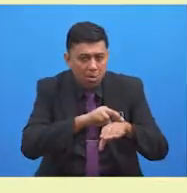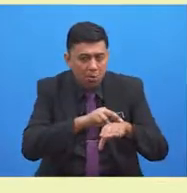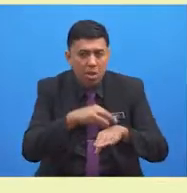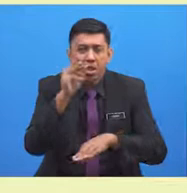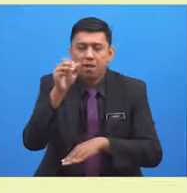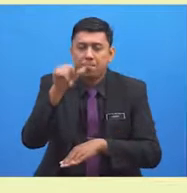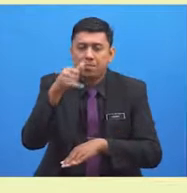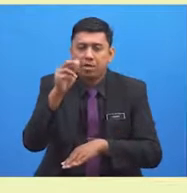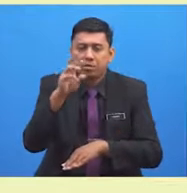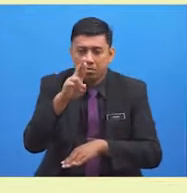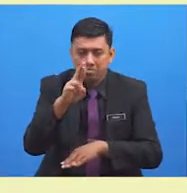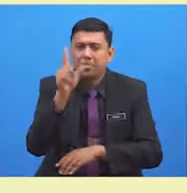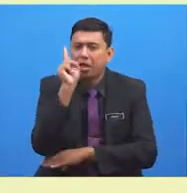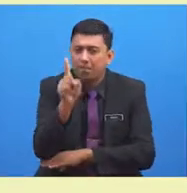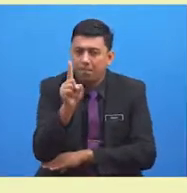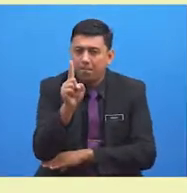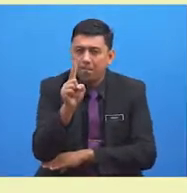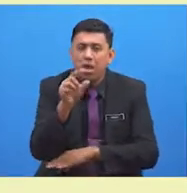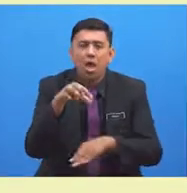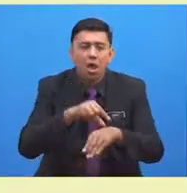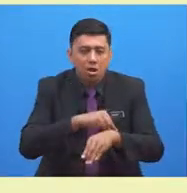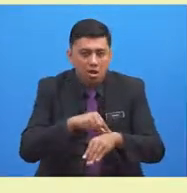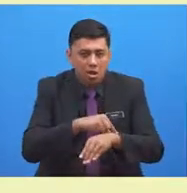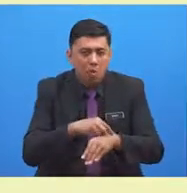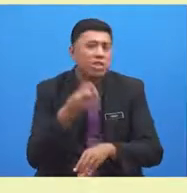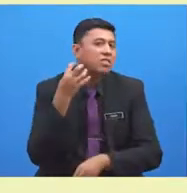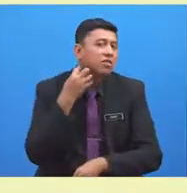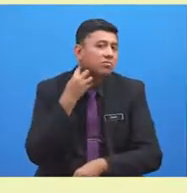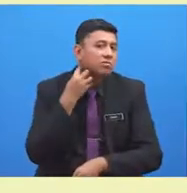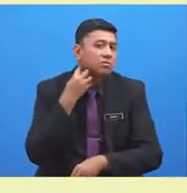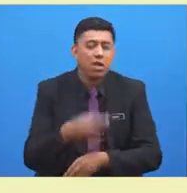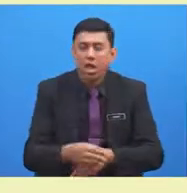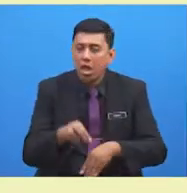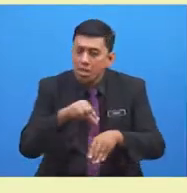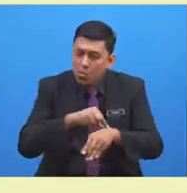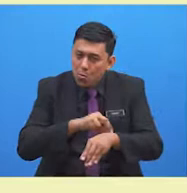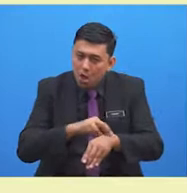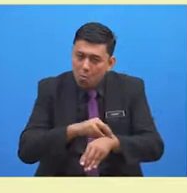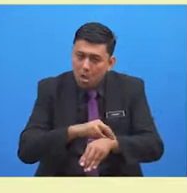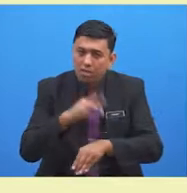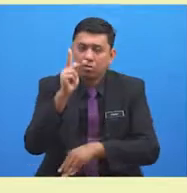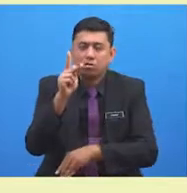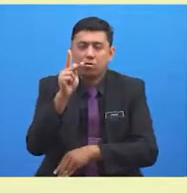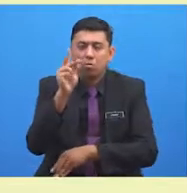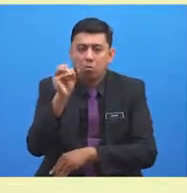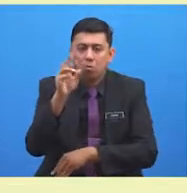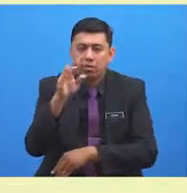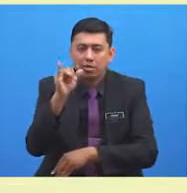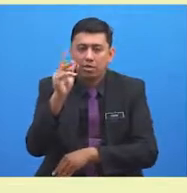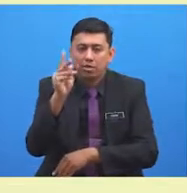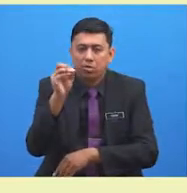iaitu yang pertama, rawan tiroid, yang kedua, rawan coracoid dan yang ketiga,